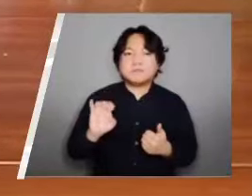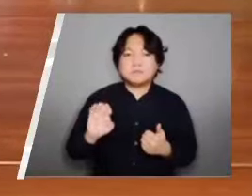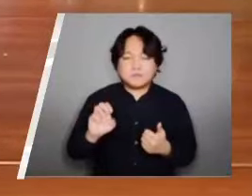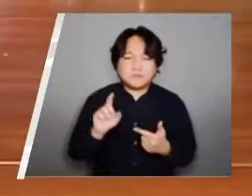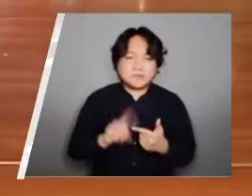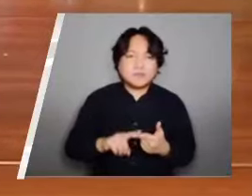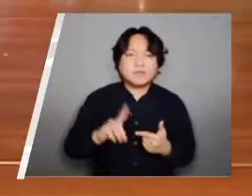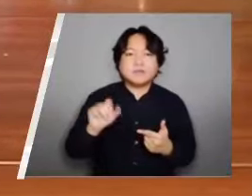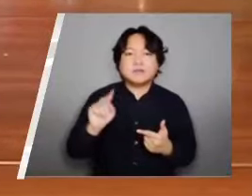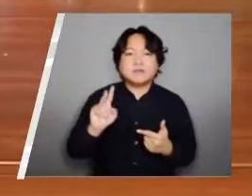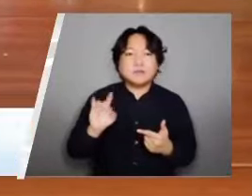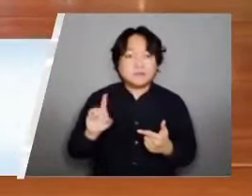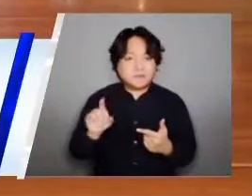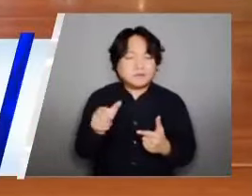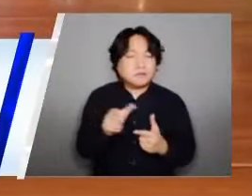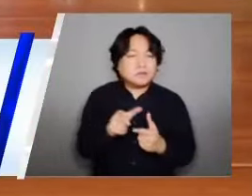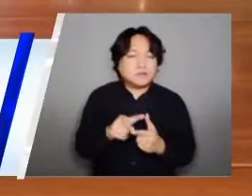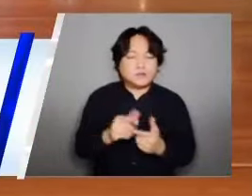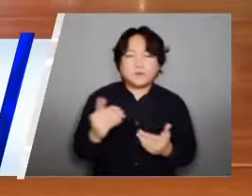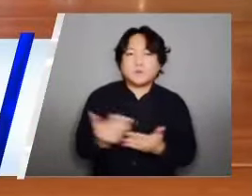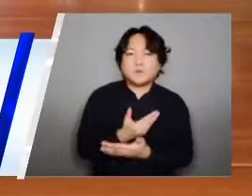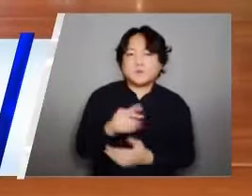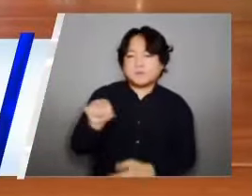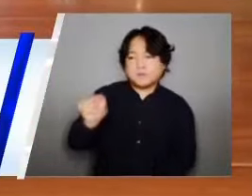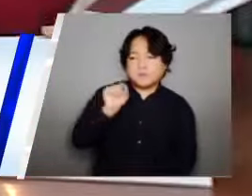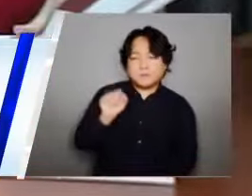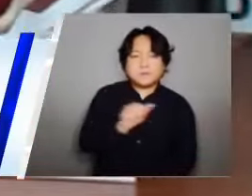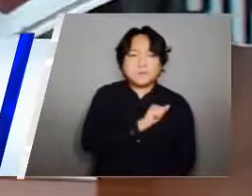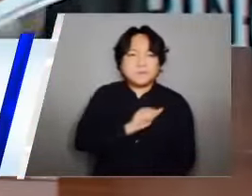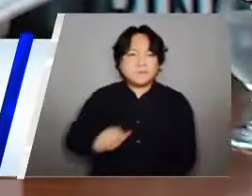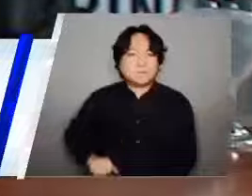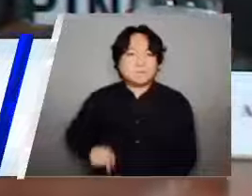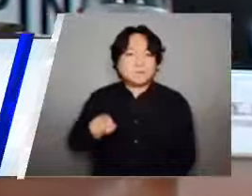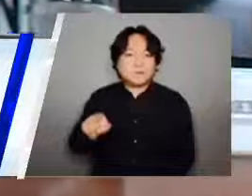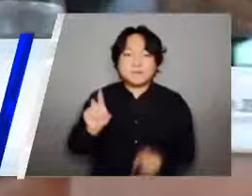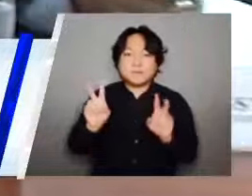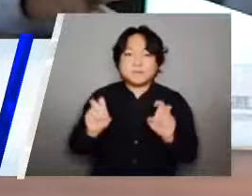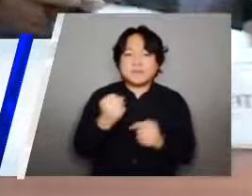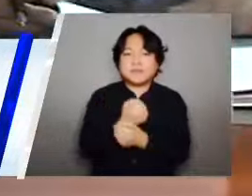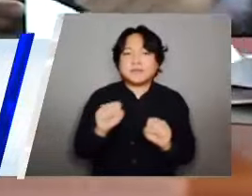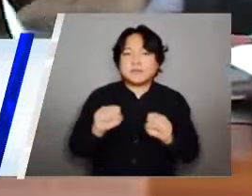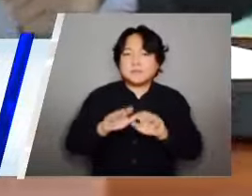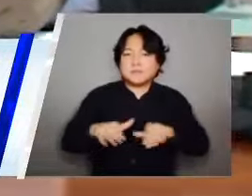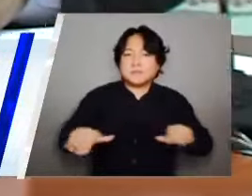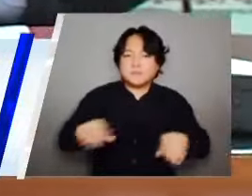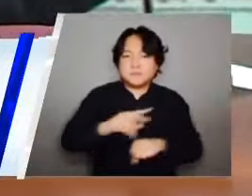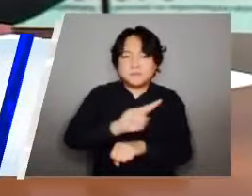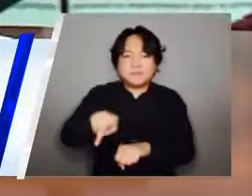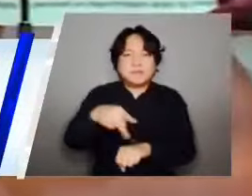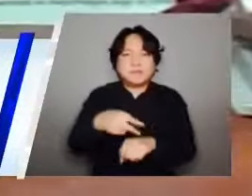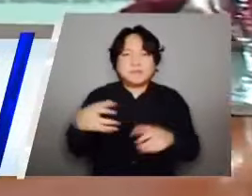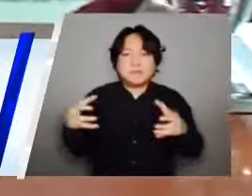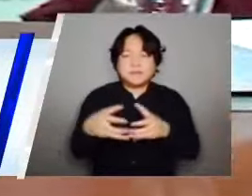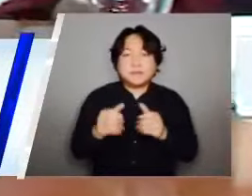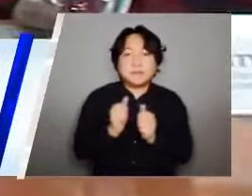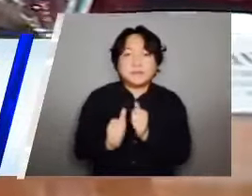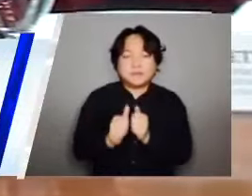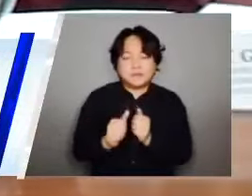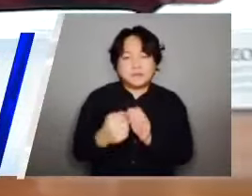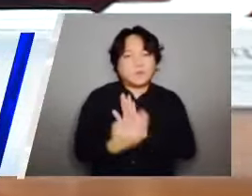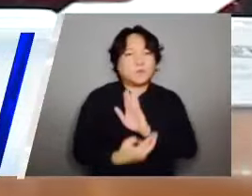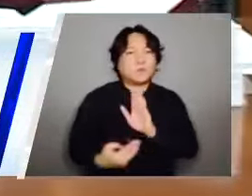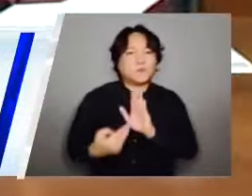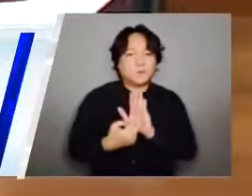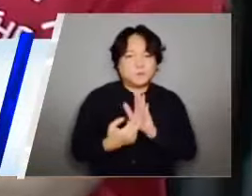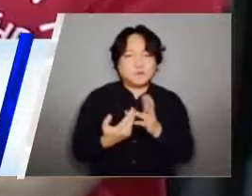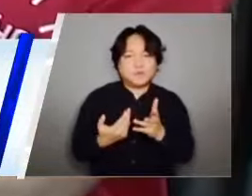ng the Children Philippines L ng organisasyon na bigyan ng malusog na simulain ang mga bata oportunidad na matuto